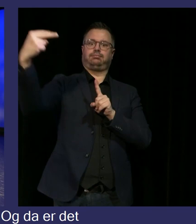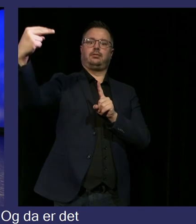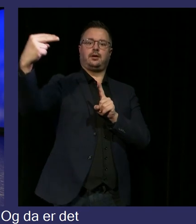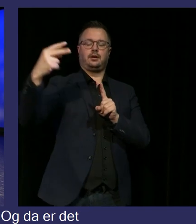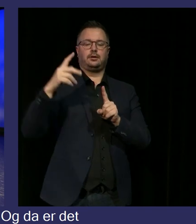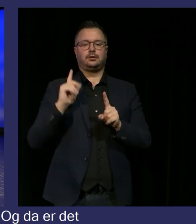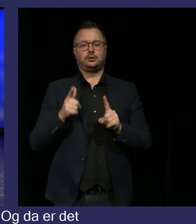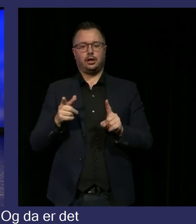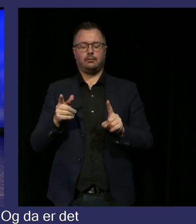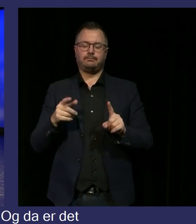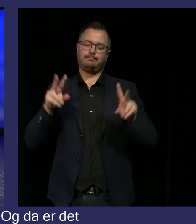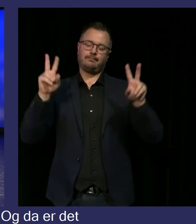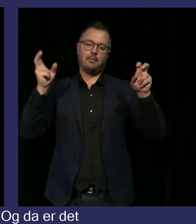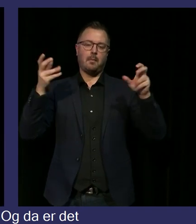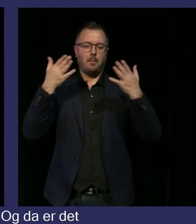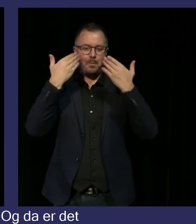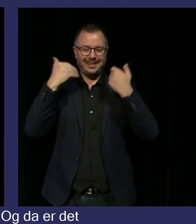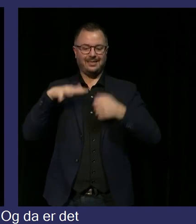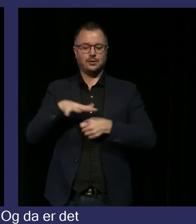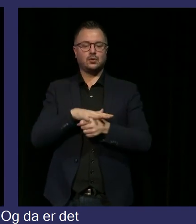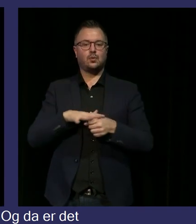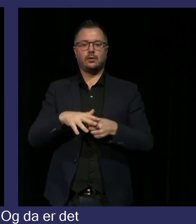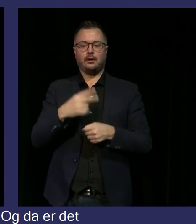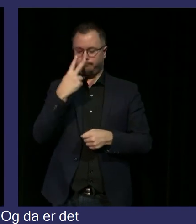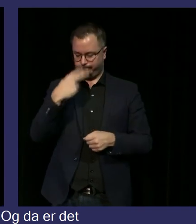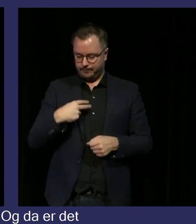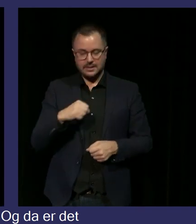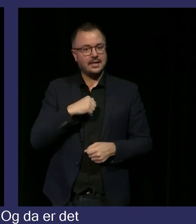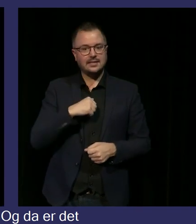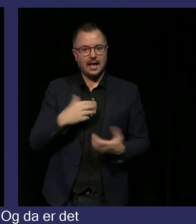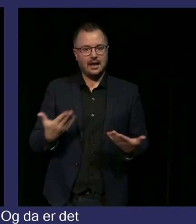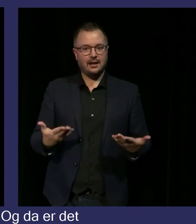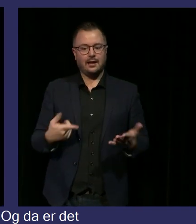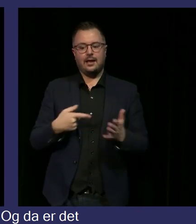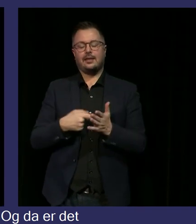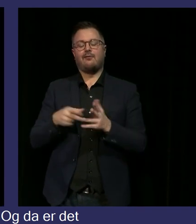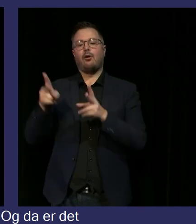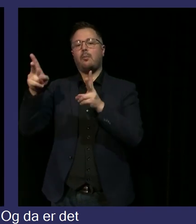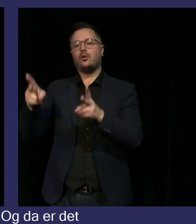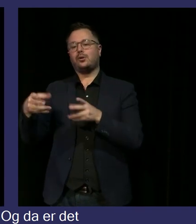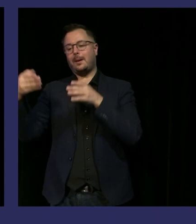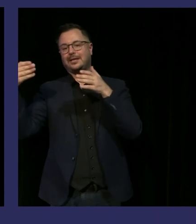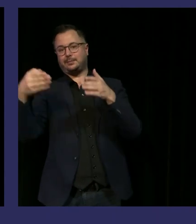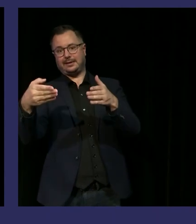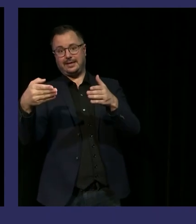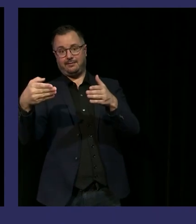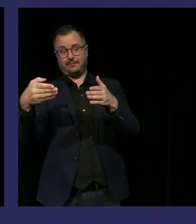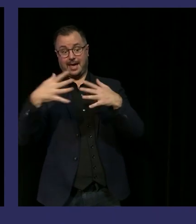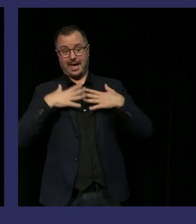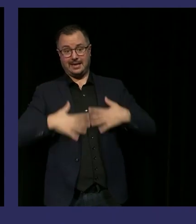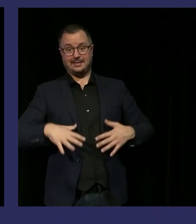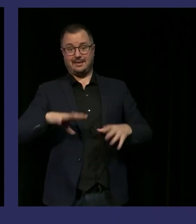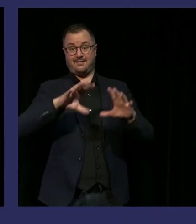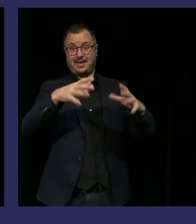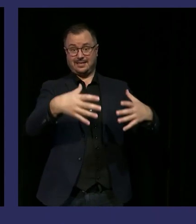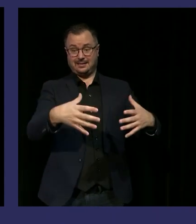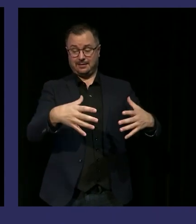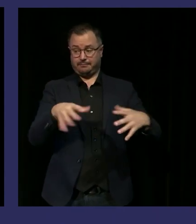blindsona etter hvert. Og da det brukerperspektivet, også inn I helsevesenet, tror jeg